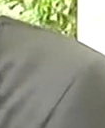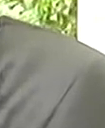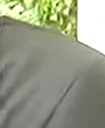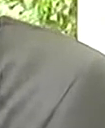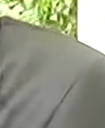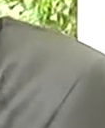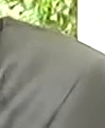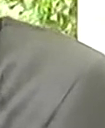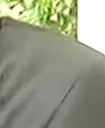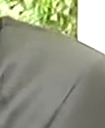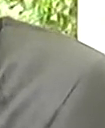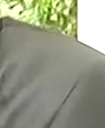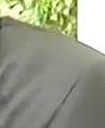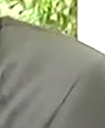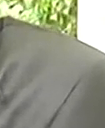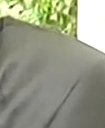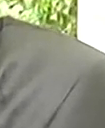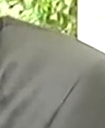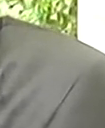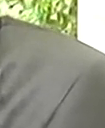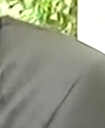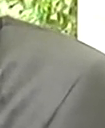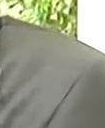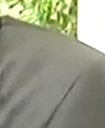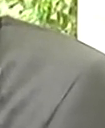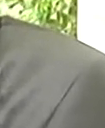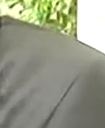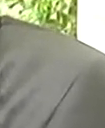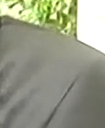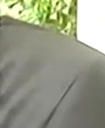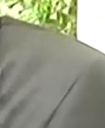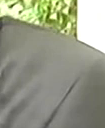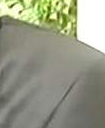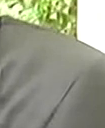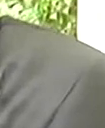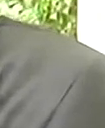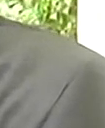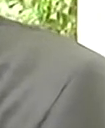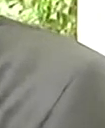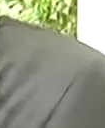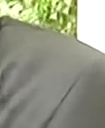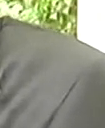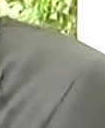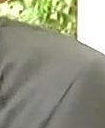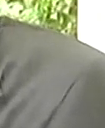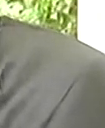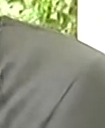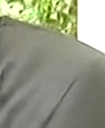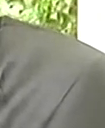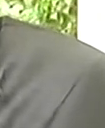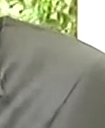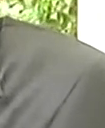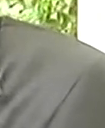ได้ประโยชน์จากการที่เอาข้อคิดเห็นที่เขาเคยที่เขาอาจจะเรียกร้องว่าไม่มีใครฟังเขาเนี่ยเราก็ฟังซะ